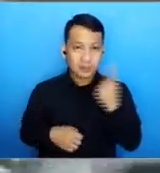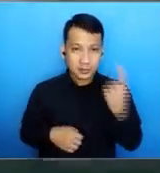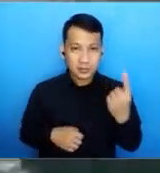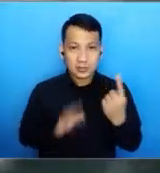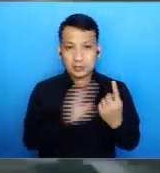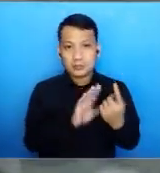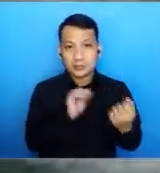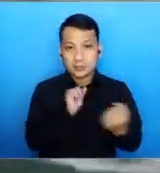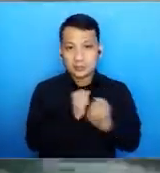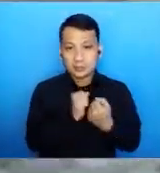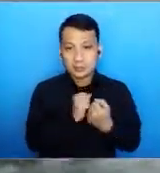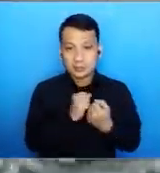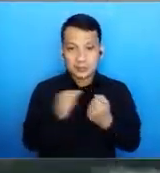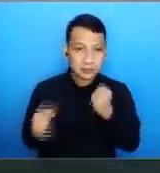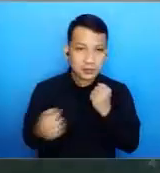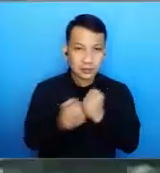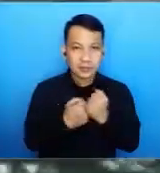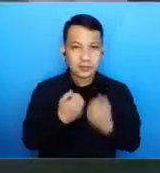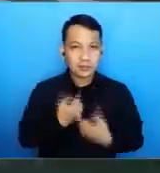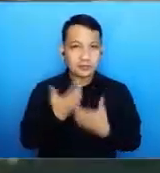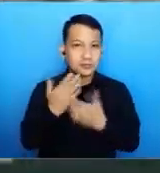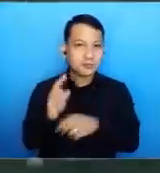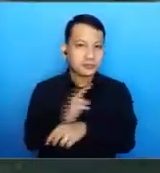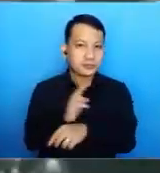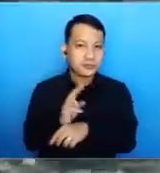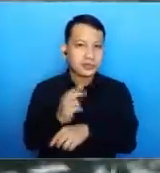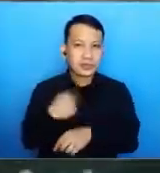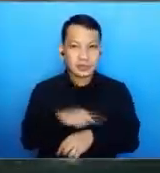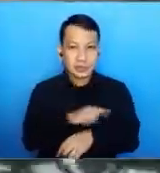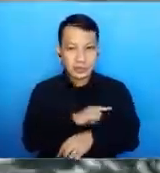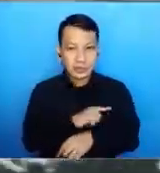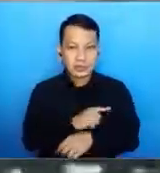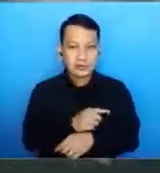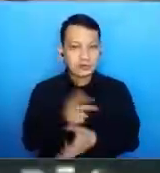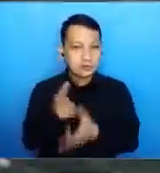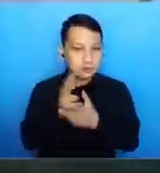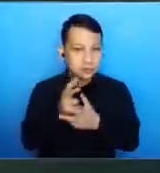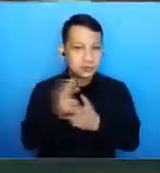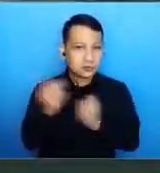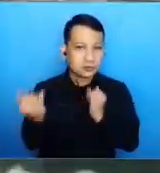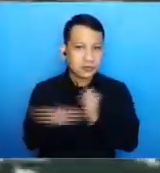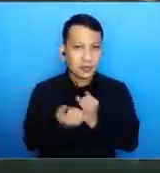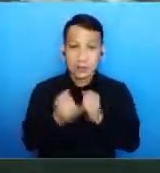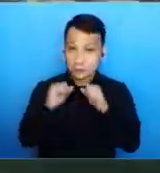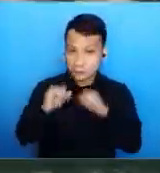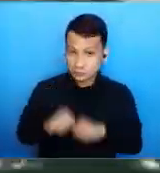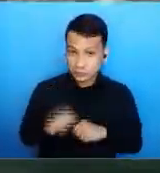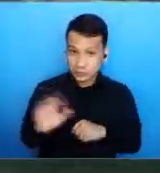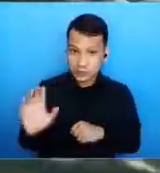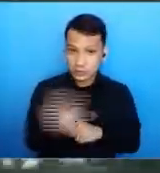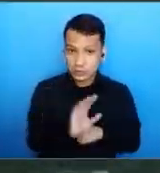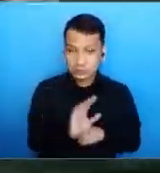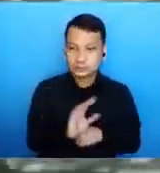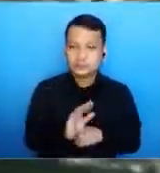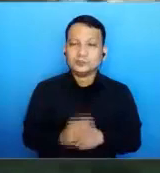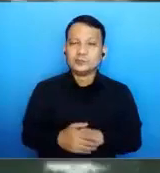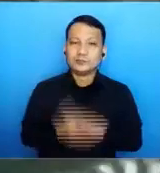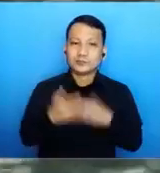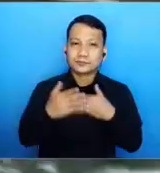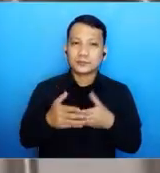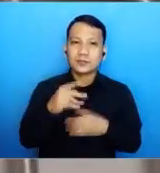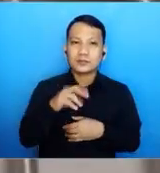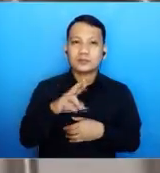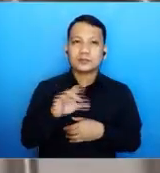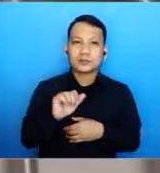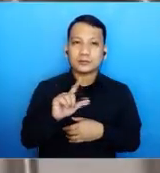mga instrumento na makilala kami na meron palang isang para-athlete, meron din palang